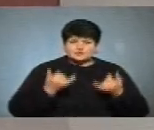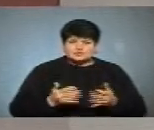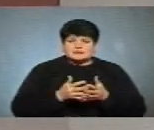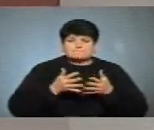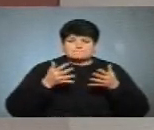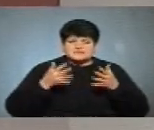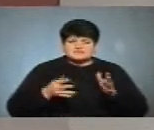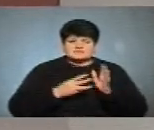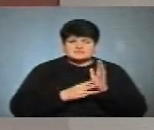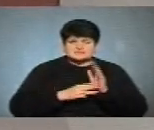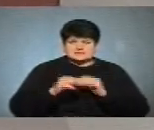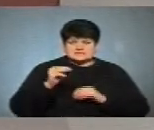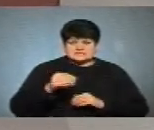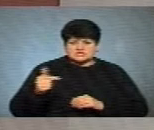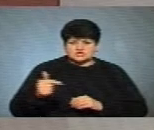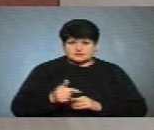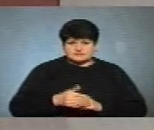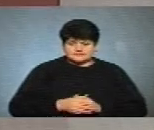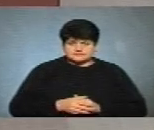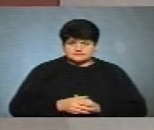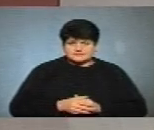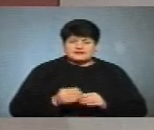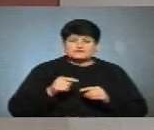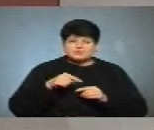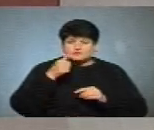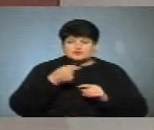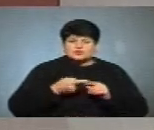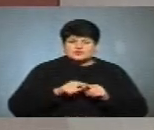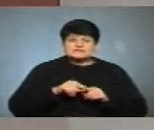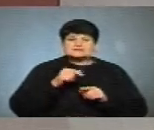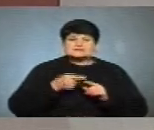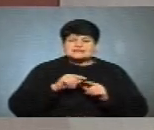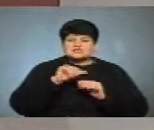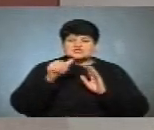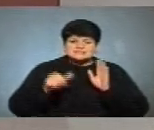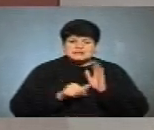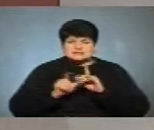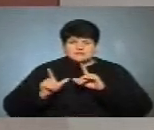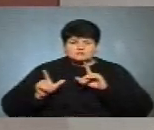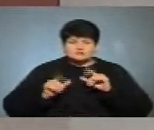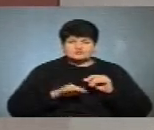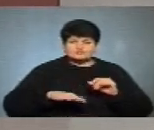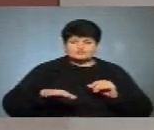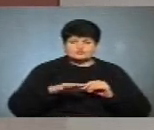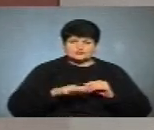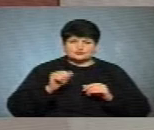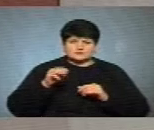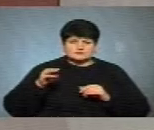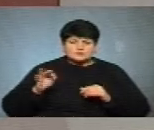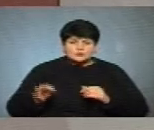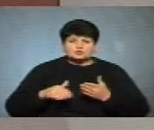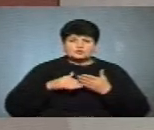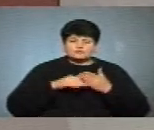більше 80 тисяч гривень. Цього року це 16-та поїздка волонтерів у зону бойових дій. Допомагають вони бійцям